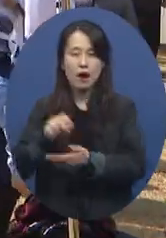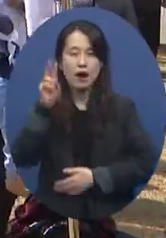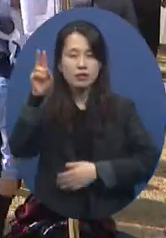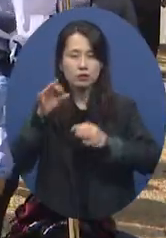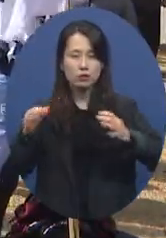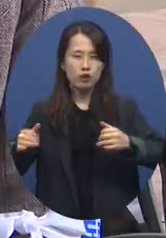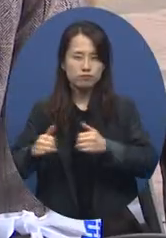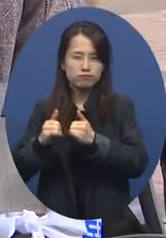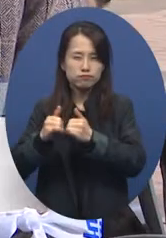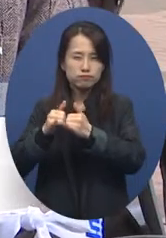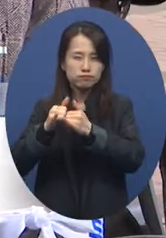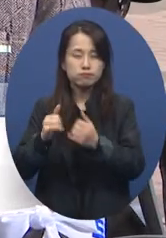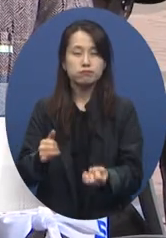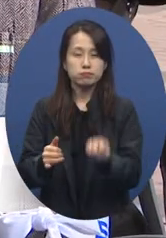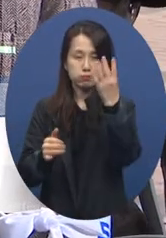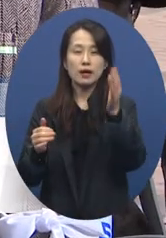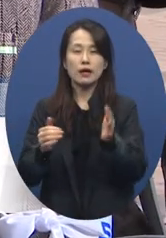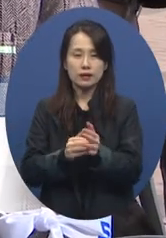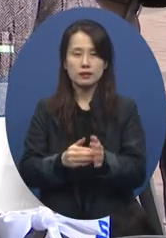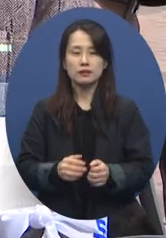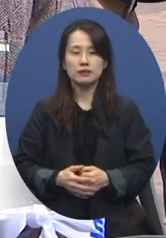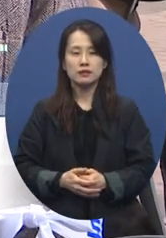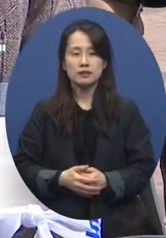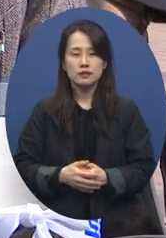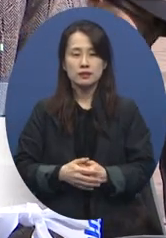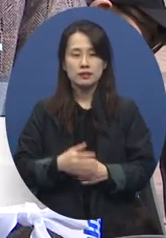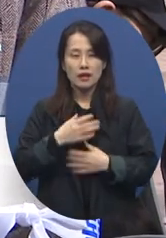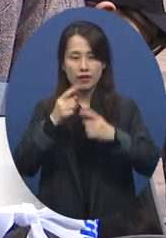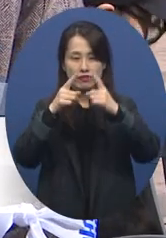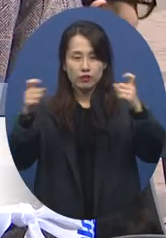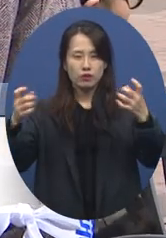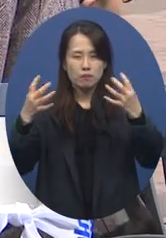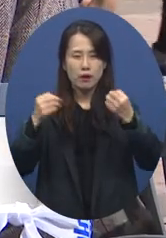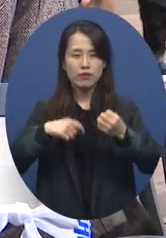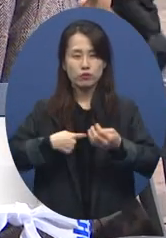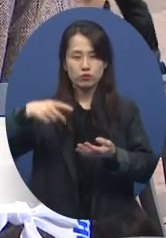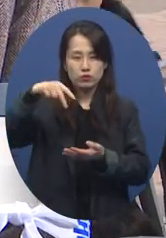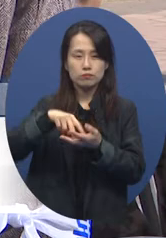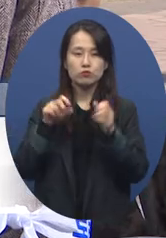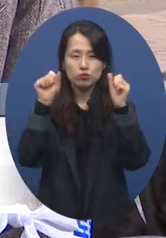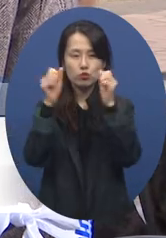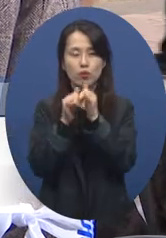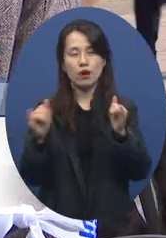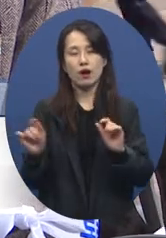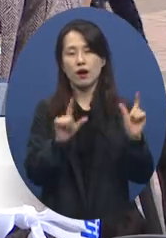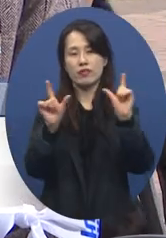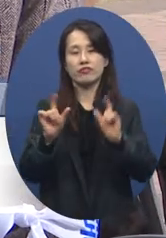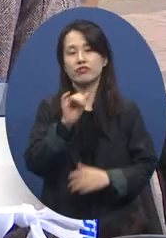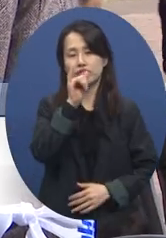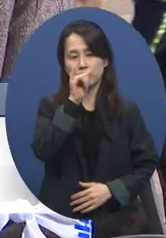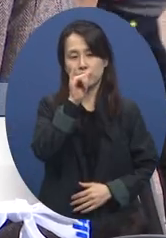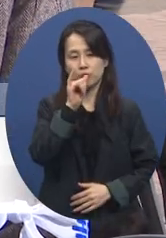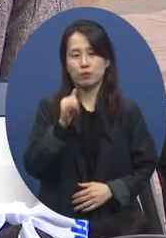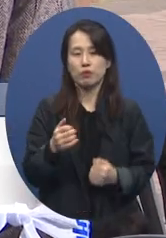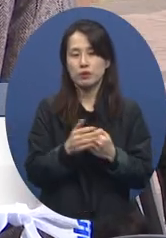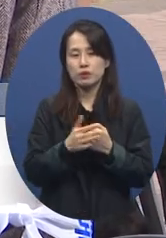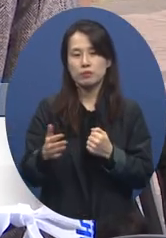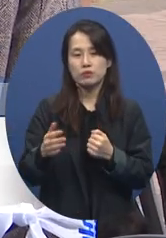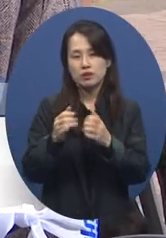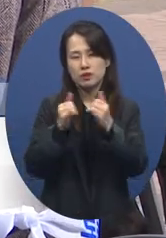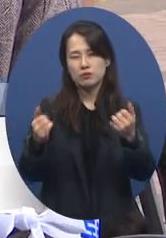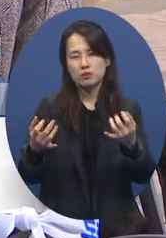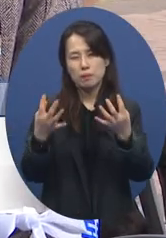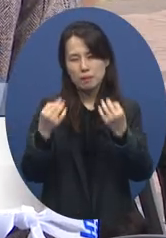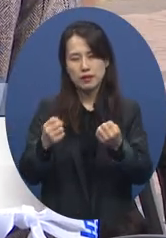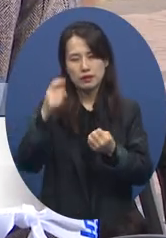이뤄냈습니다. 안성에 많은 독립운동가 분들이 계시고 그리고 사람들이 더 많이